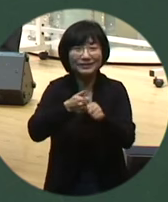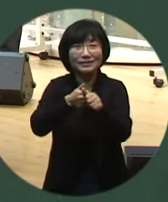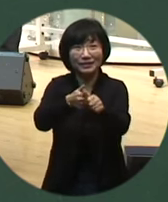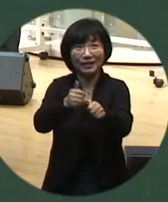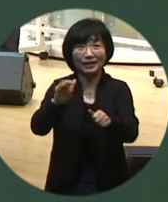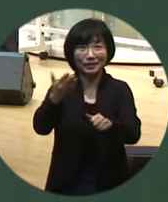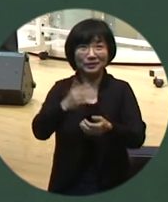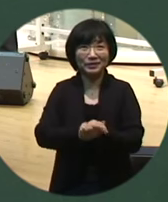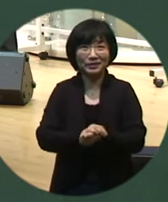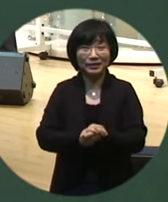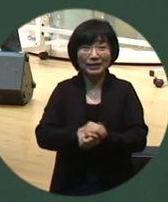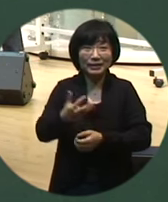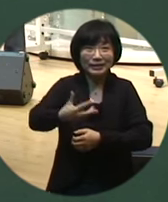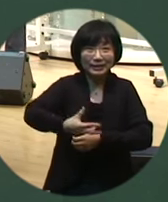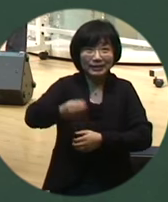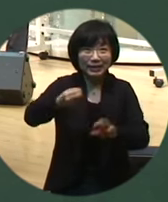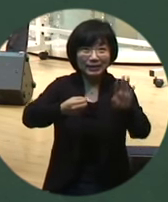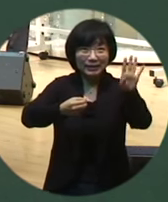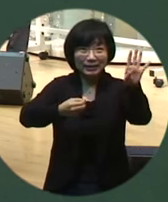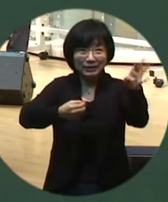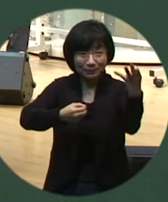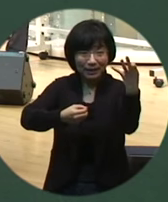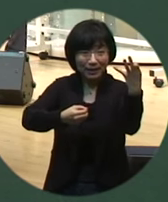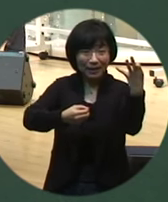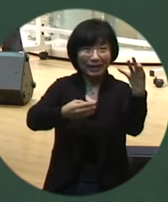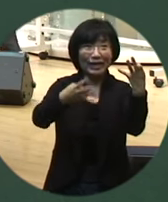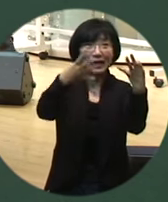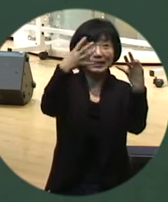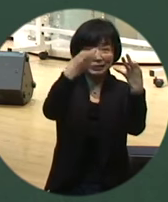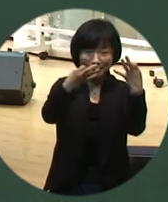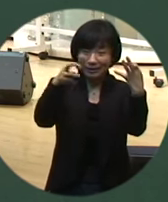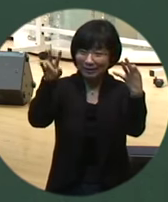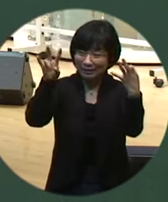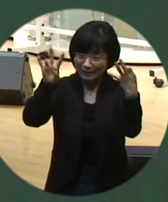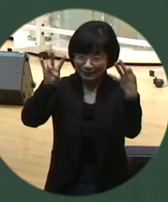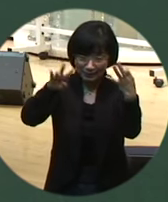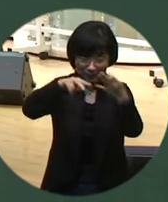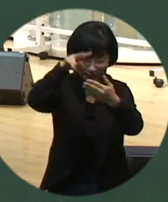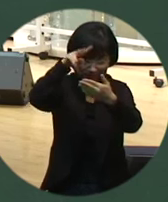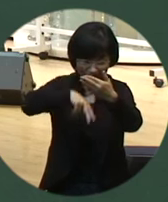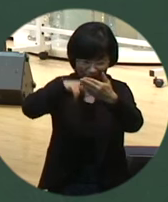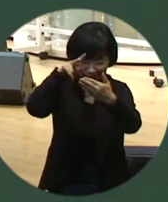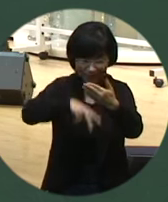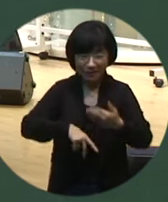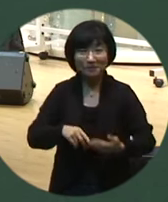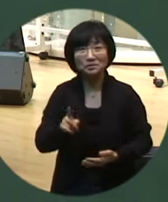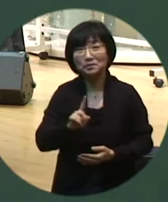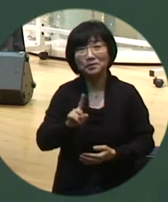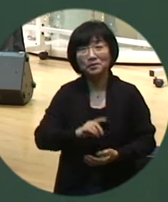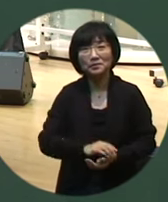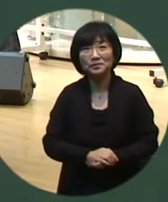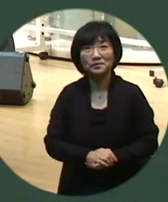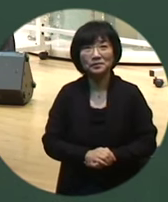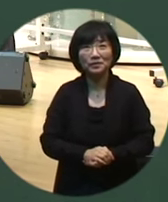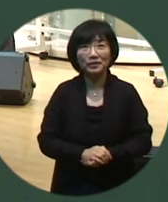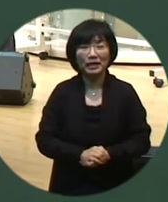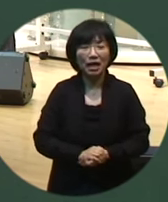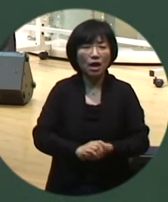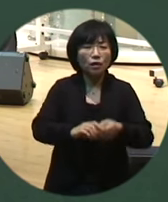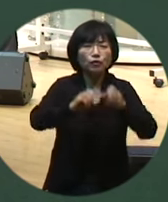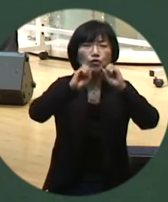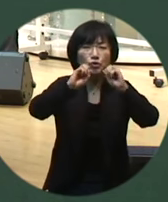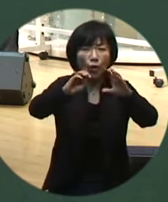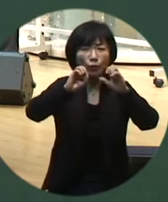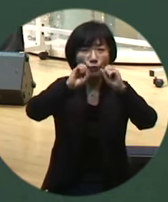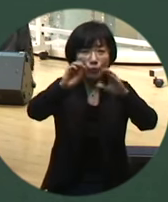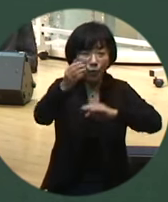창세기 14장 14절에서 24절이죠. And Genesis 14, 14 to 24. 자, 이건 뭐지요? What is this? 전도의 흐름이 보여요. You're able to